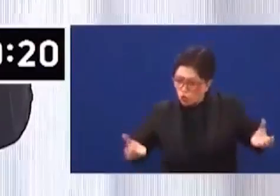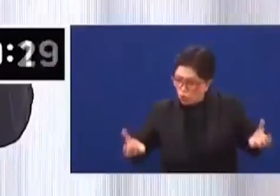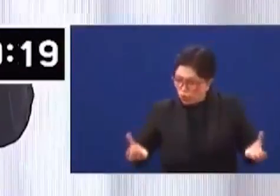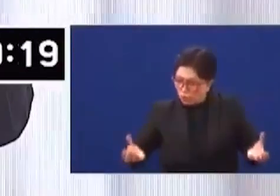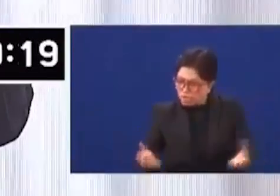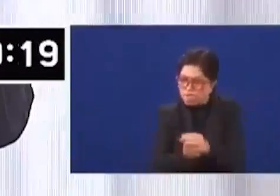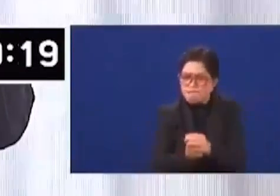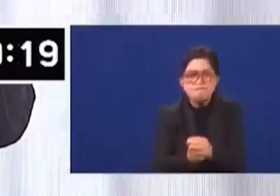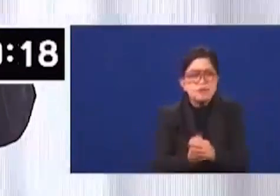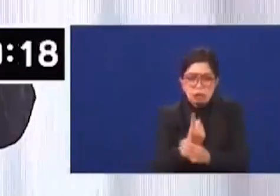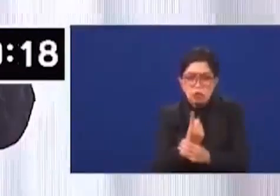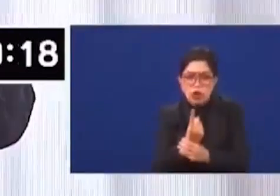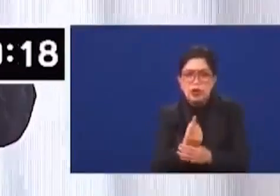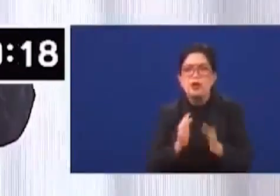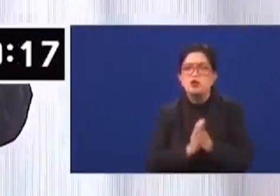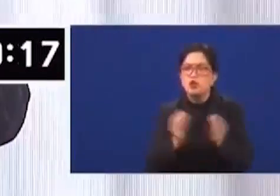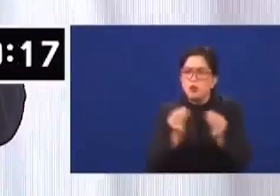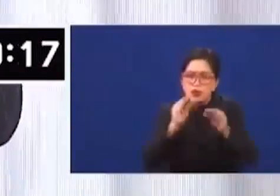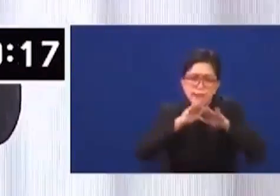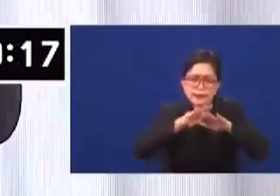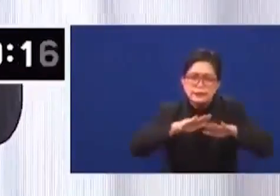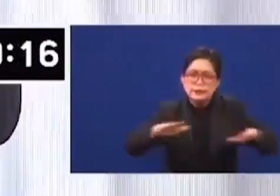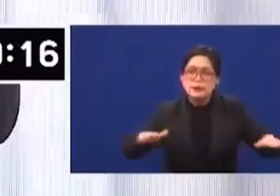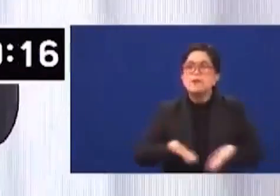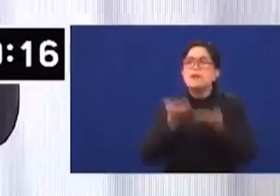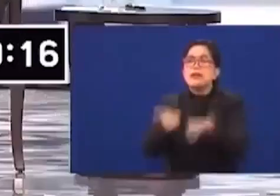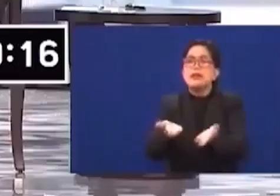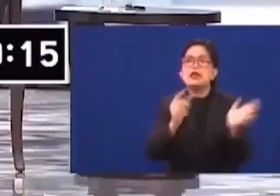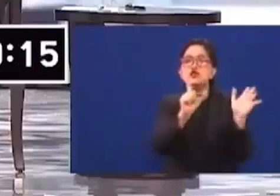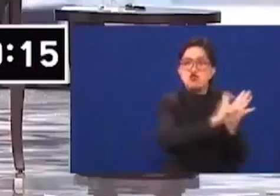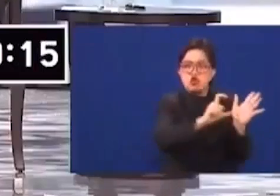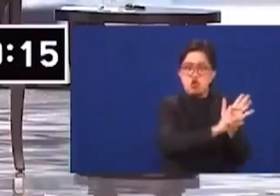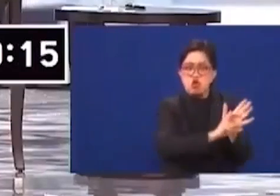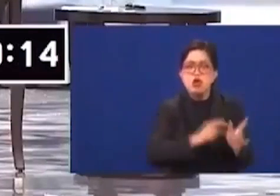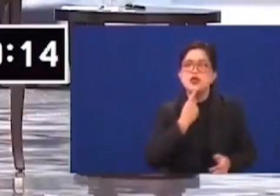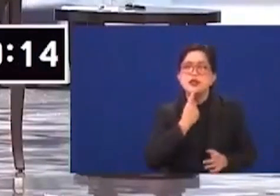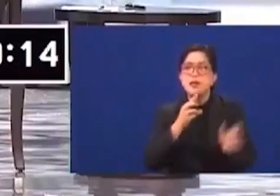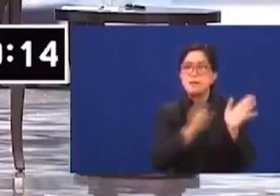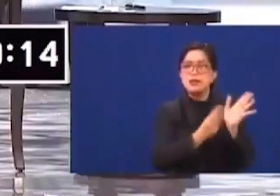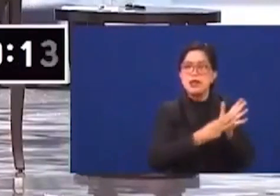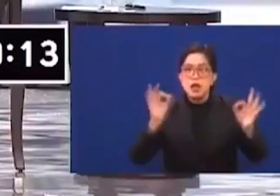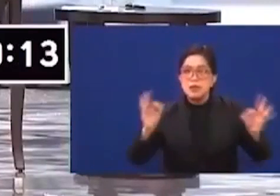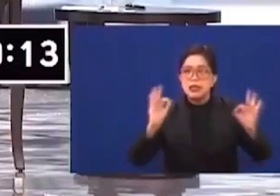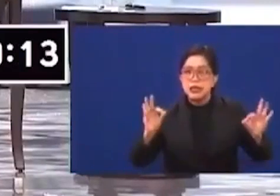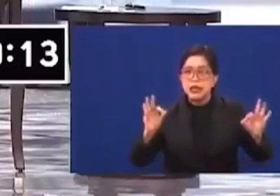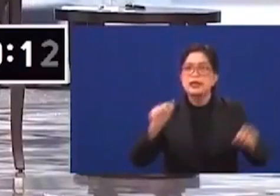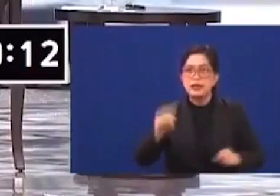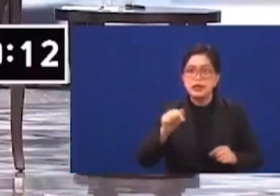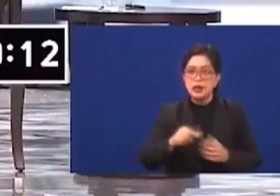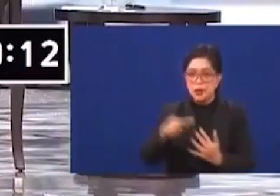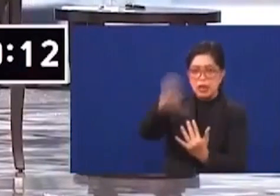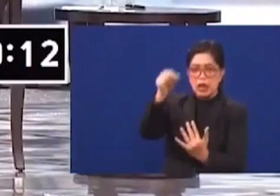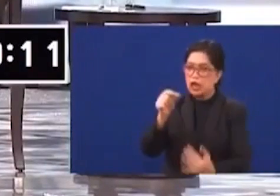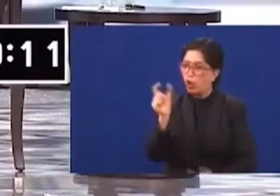menyejukkan memberi contoh dalam masalah edukasi ini di dalam memilih orang